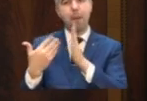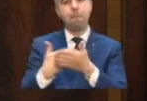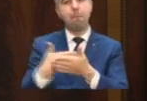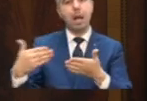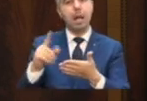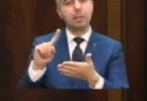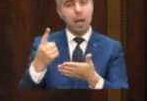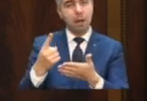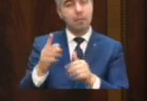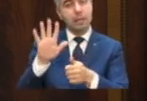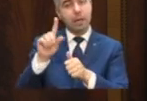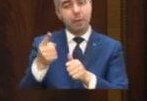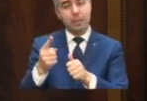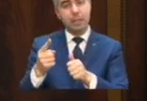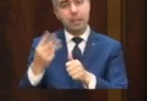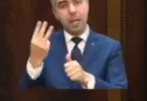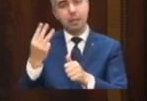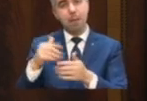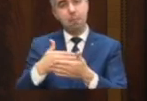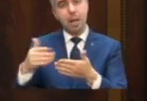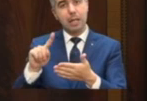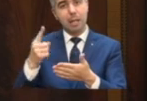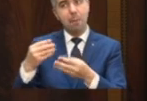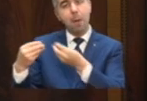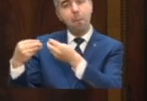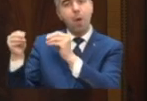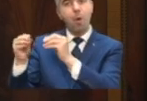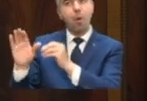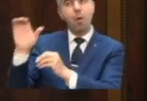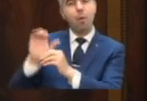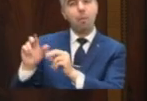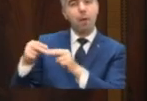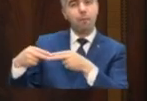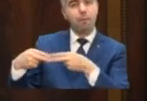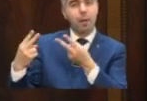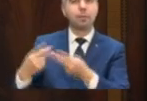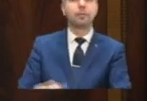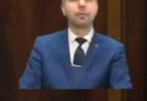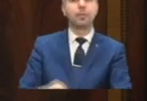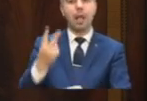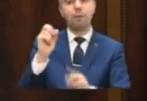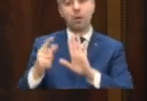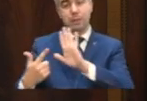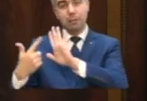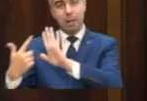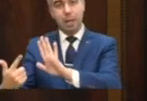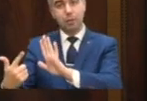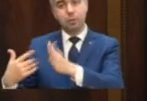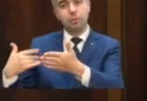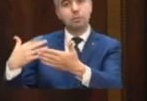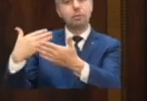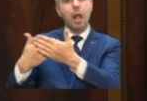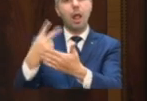منهم 6.3 مليار ديال الدرهم للتصدير. هادشي دار ما بين 2017 و